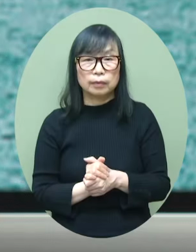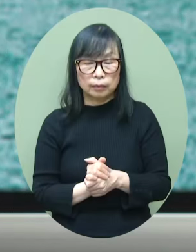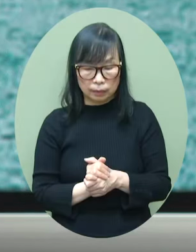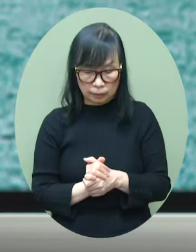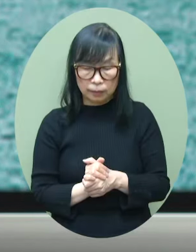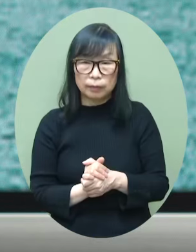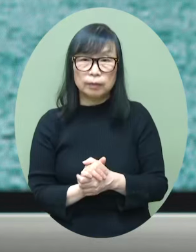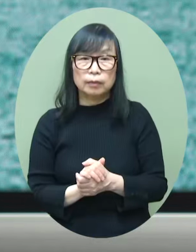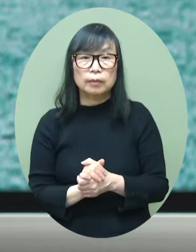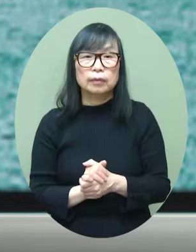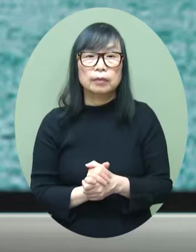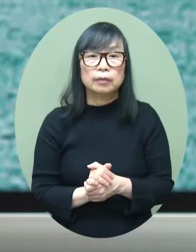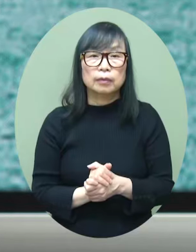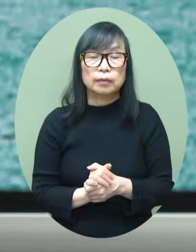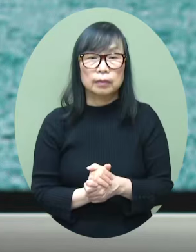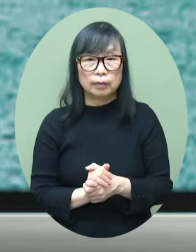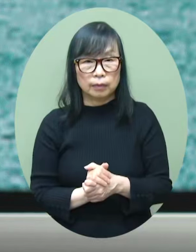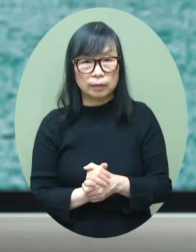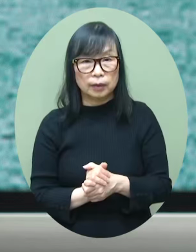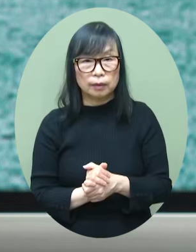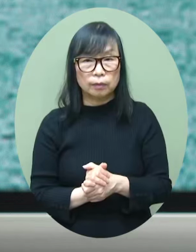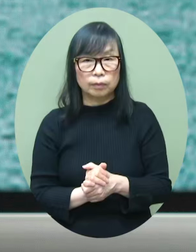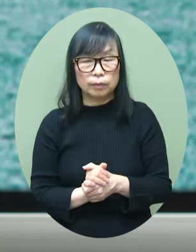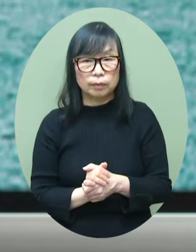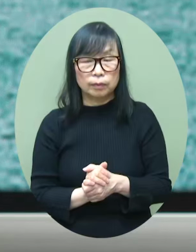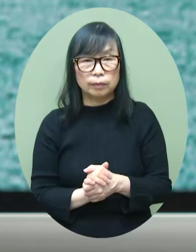我望清楚先。